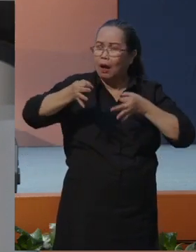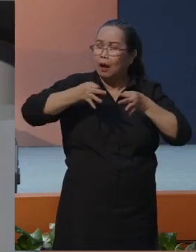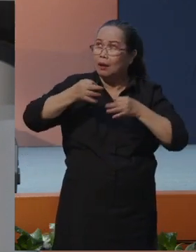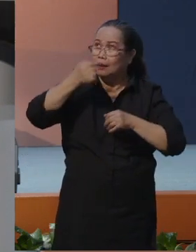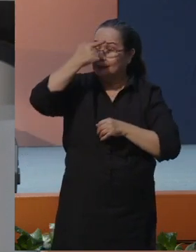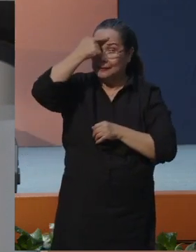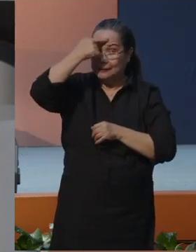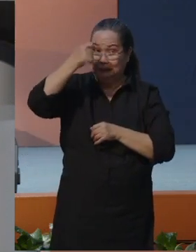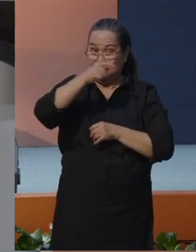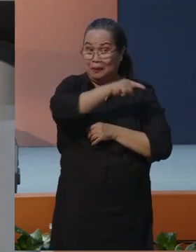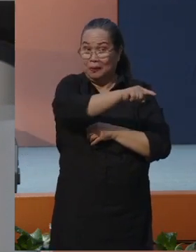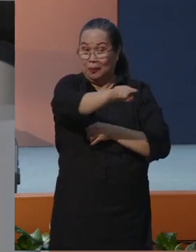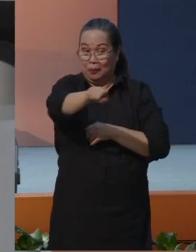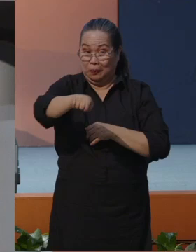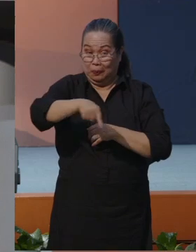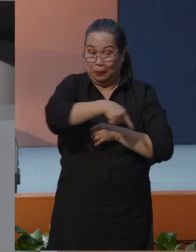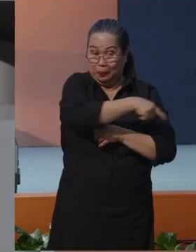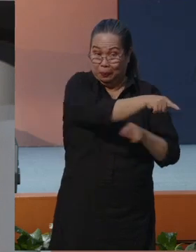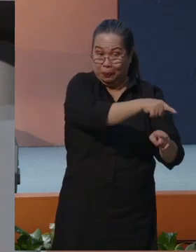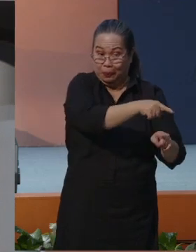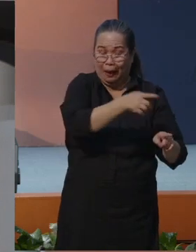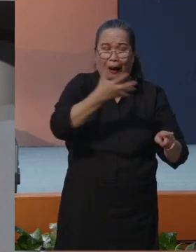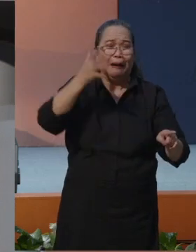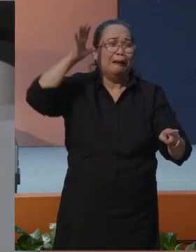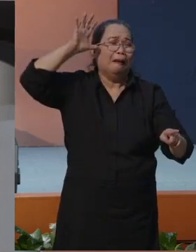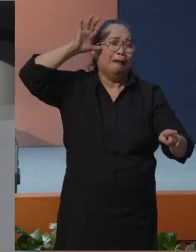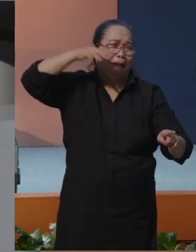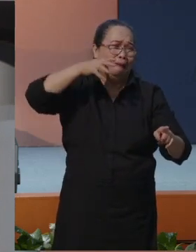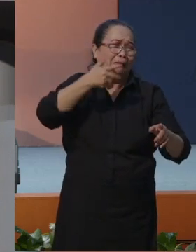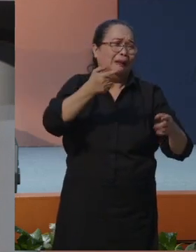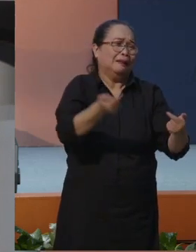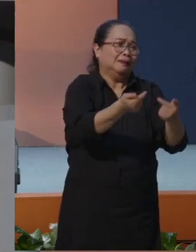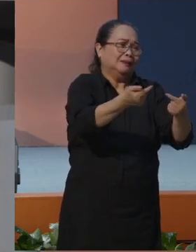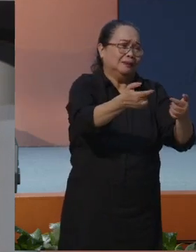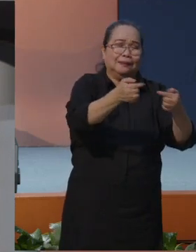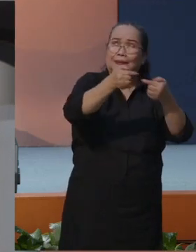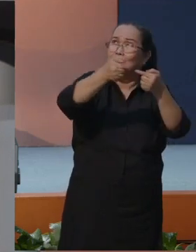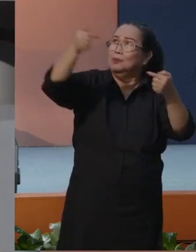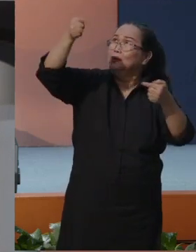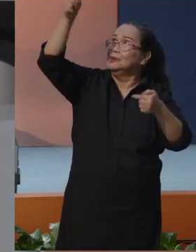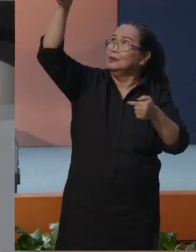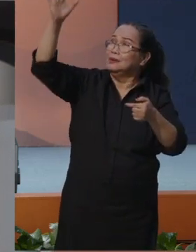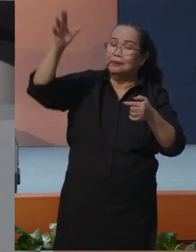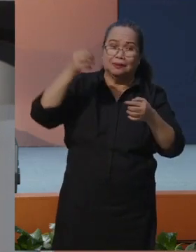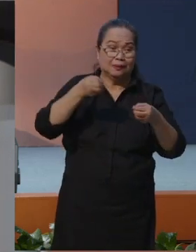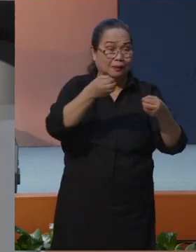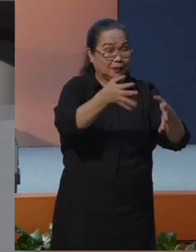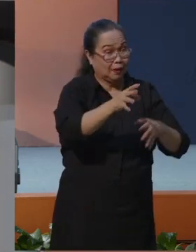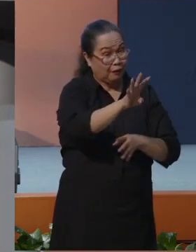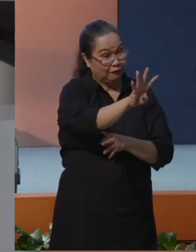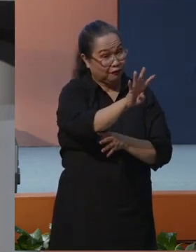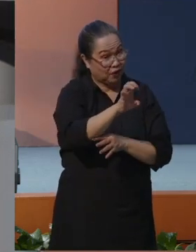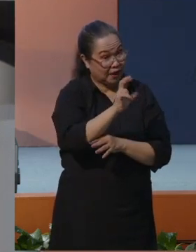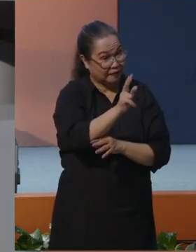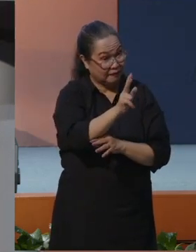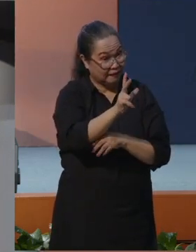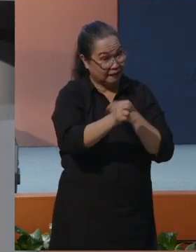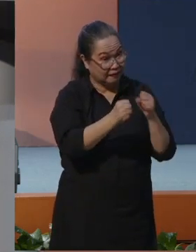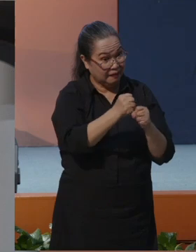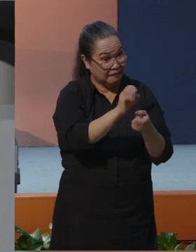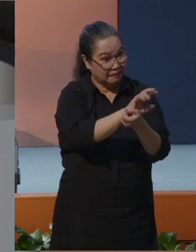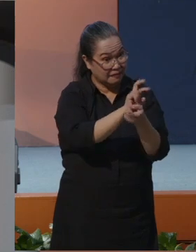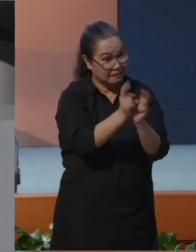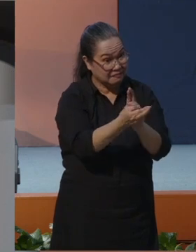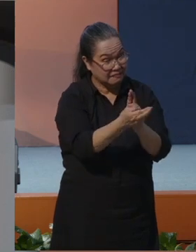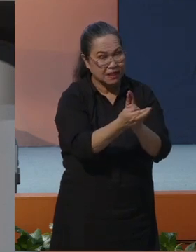Dahil sa talamak na kasalanan ng mga bayang ito laban sa Diyos, binigyan sila ng 430 years para